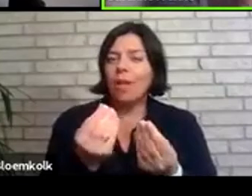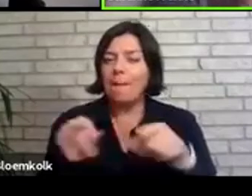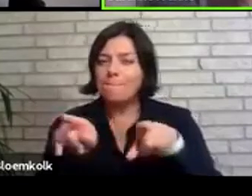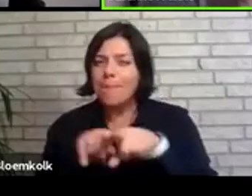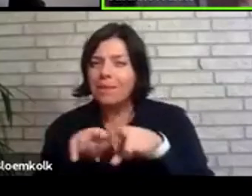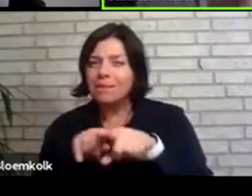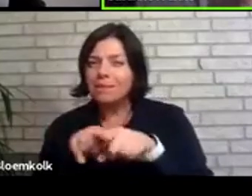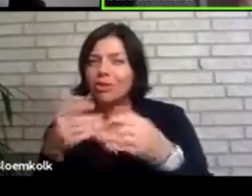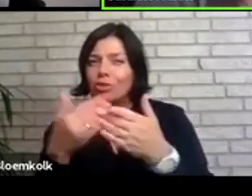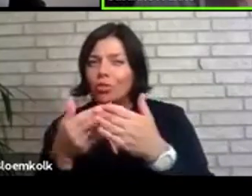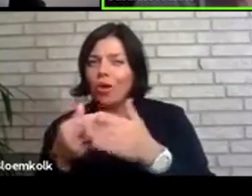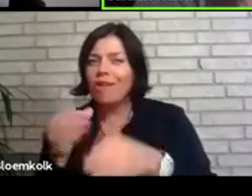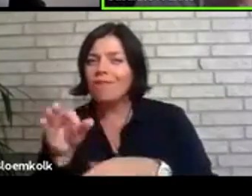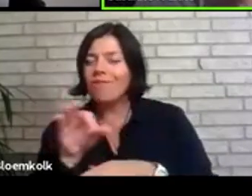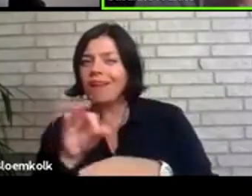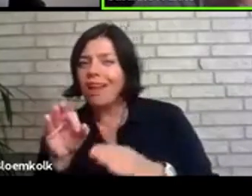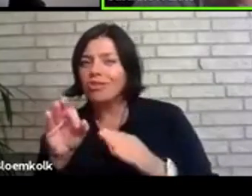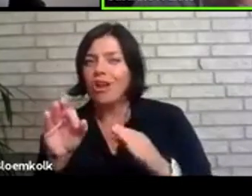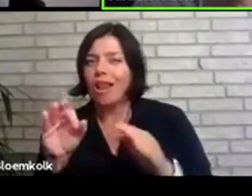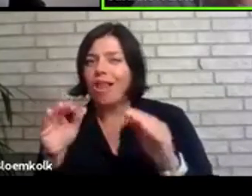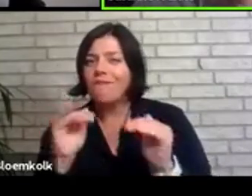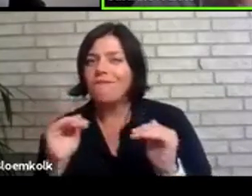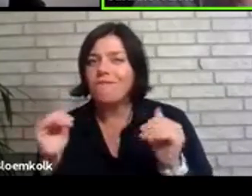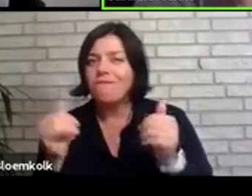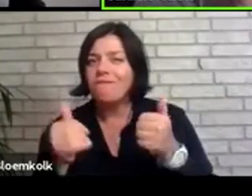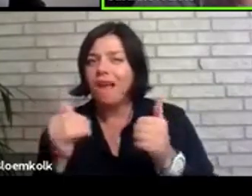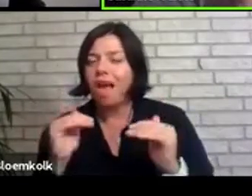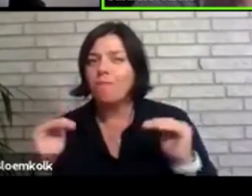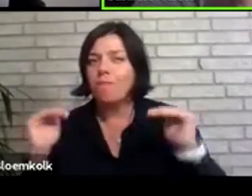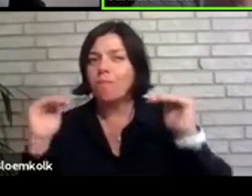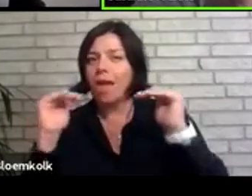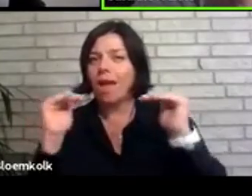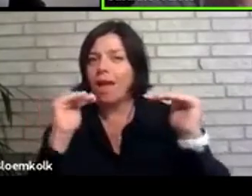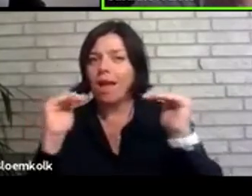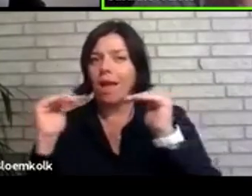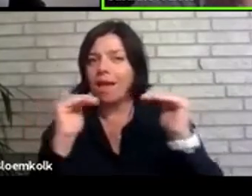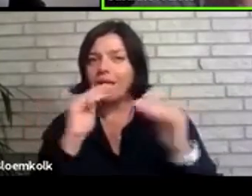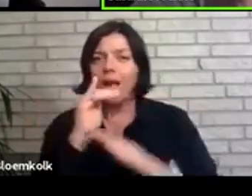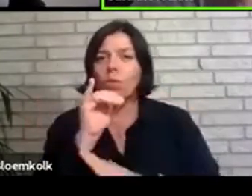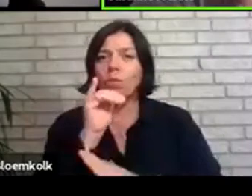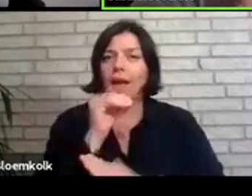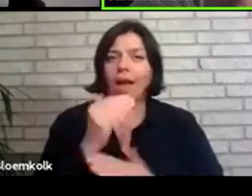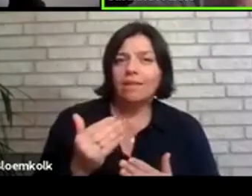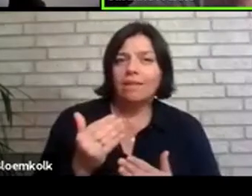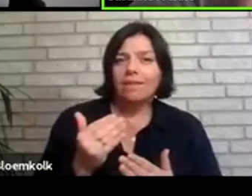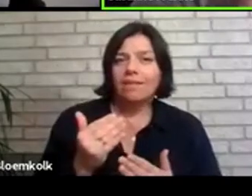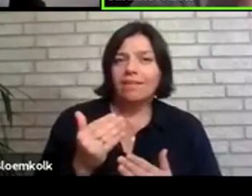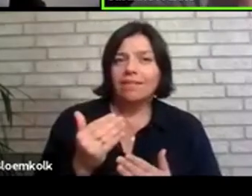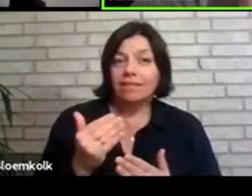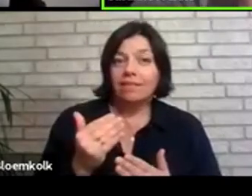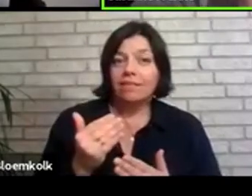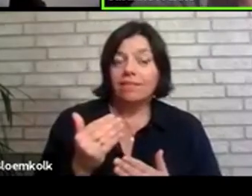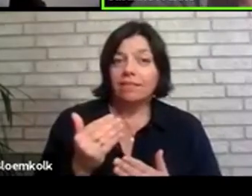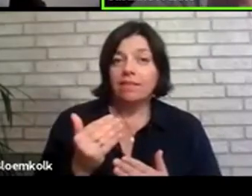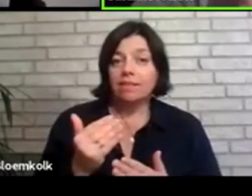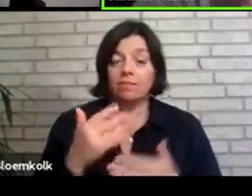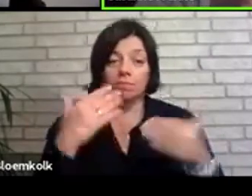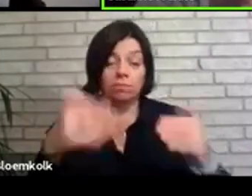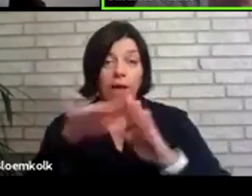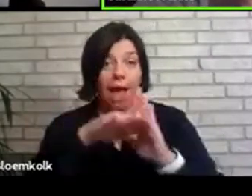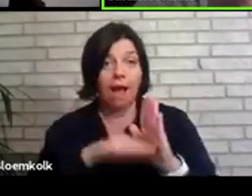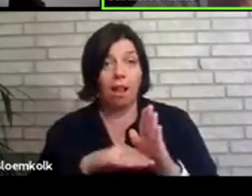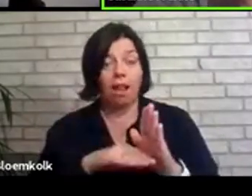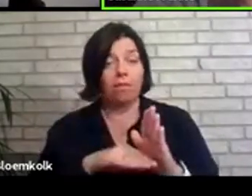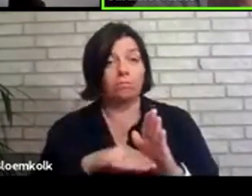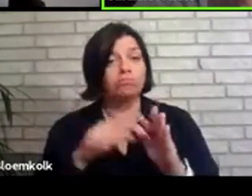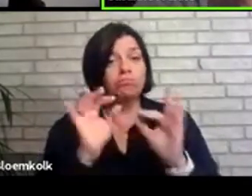Play? Also sprich, ja, solche Regeln sind sinnvoll, bitte durchdeklinieren und wenn sie nicht wehtun, dann